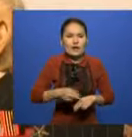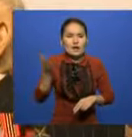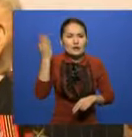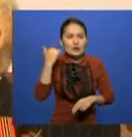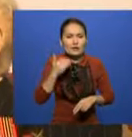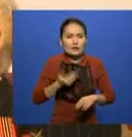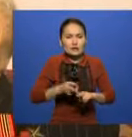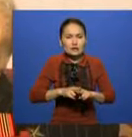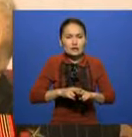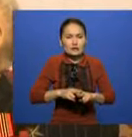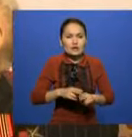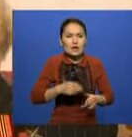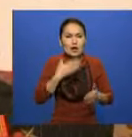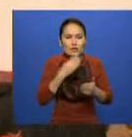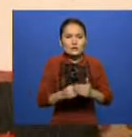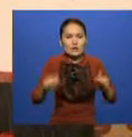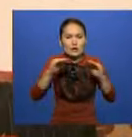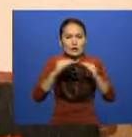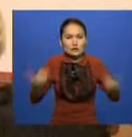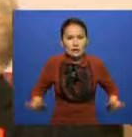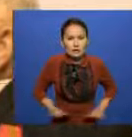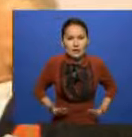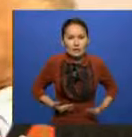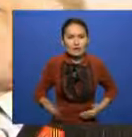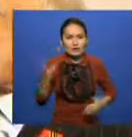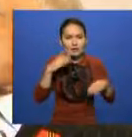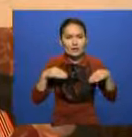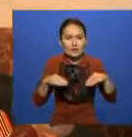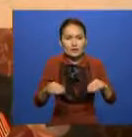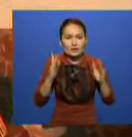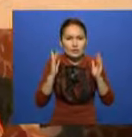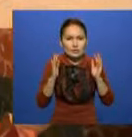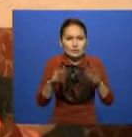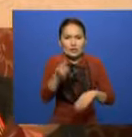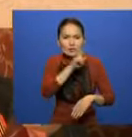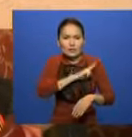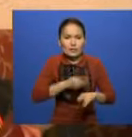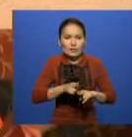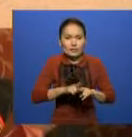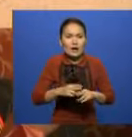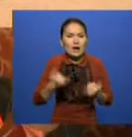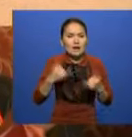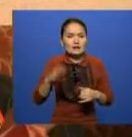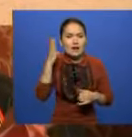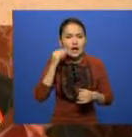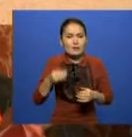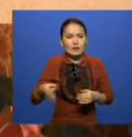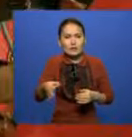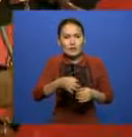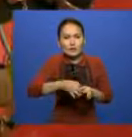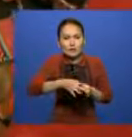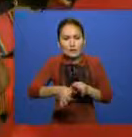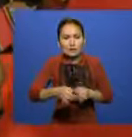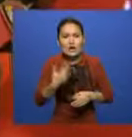өз күшімен салып алған жекеменшік үйінде тұрып, бау-бақшасын баптап жүретін. Қазір Үштөбенің шаңырақ ықшам ауданындағы 3 бөлмелі